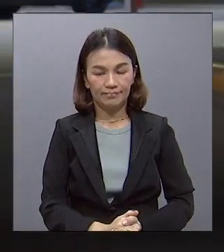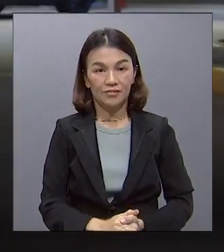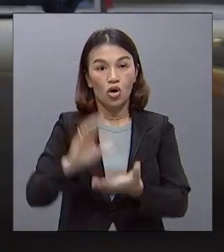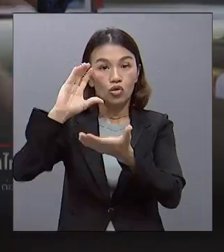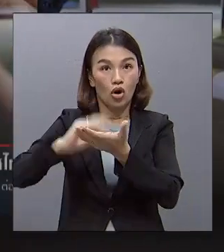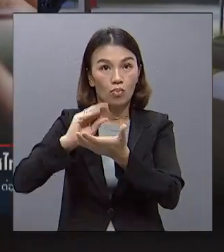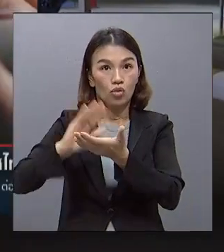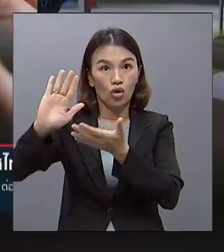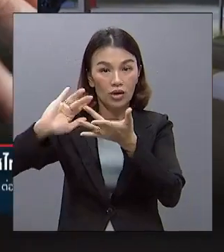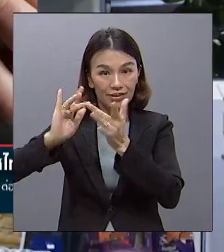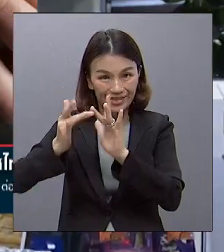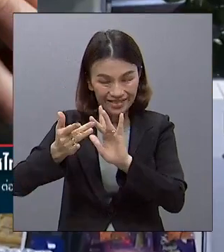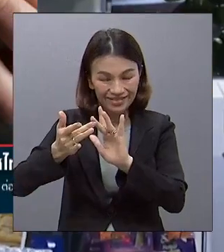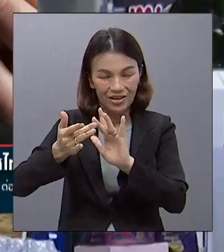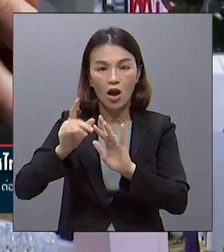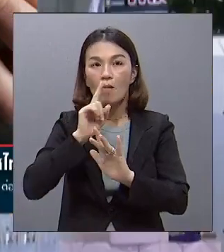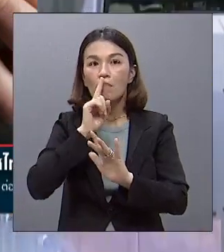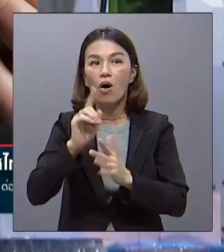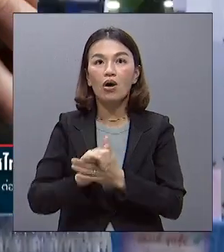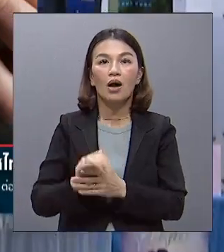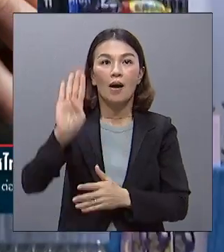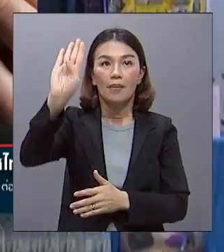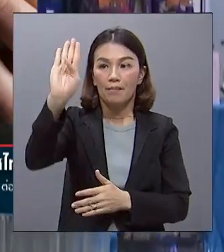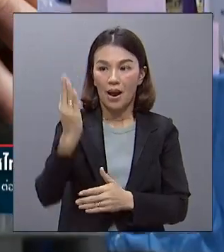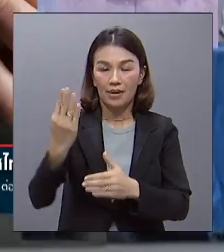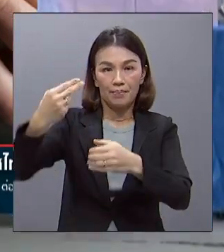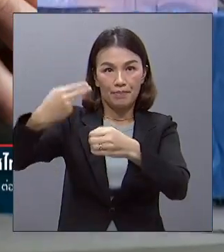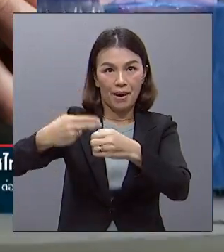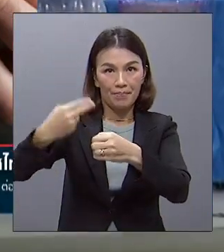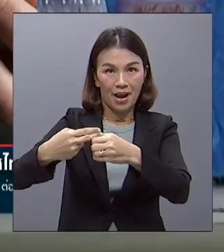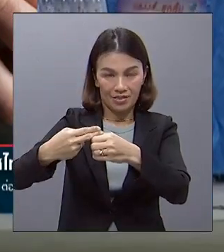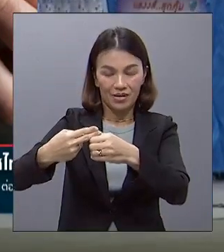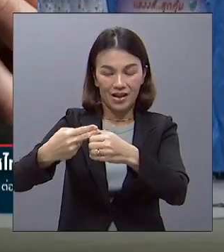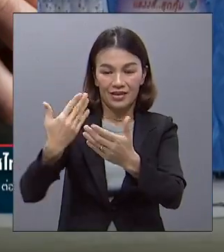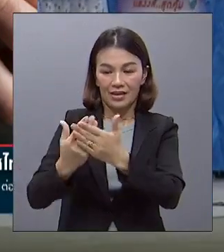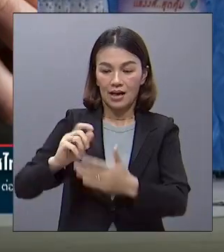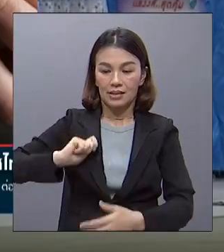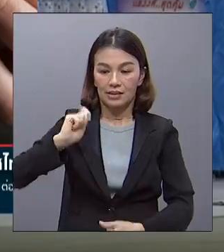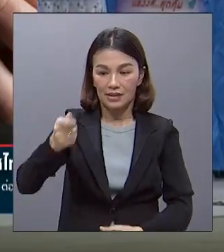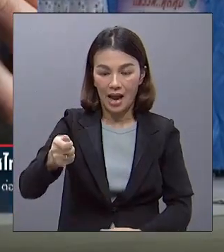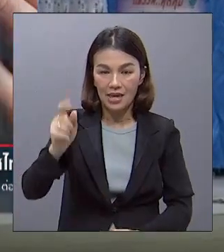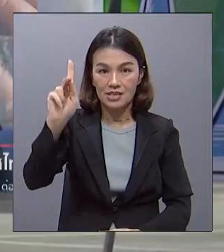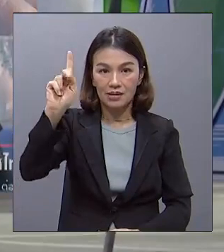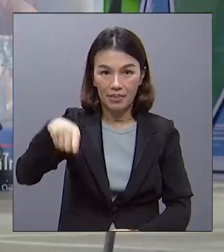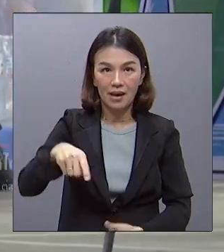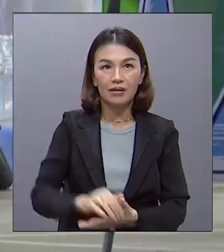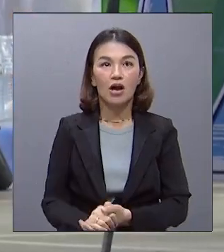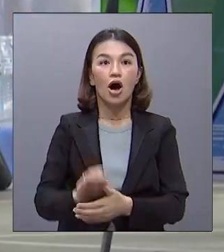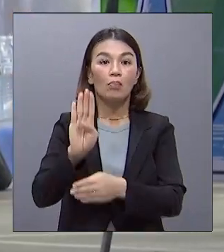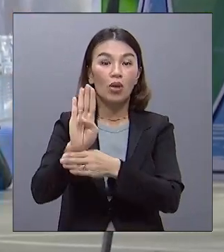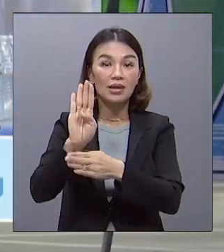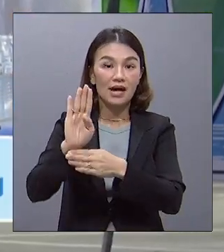ออนไลน์ใจความว่าบางจากทัวร์ลงทุนหุ้นพลังงานผ่านมือถือเพียง 1,000บาทซึ่งทางบริษัทบางจากคอร์ปอเรชั่นจำกัด